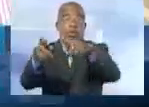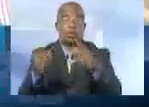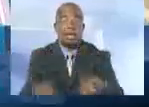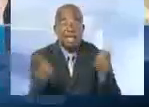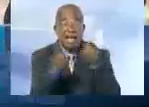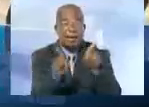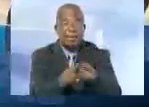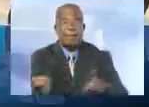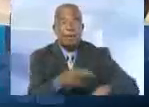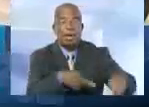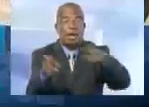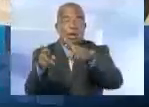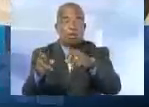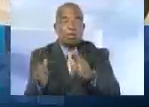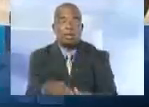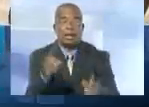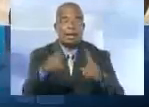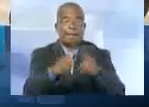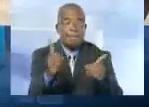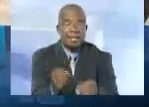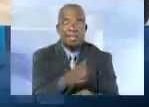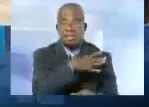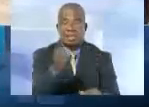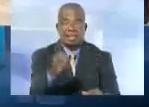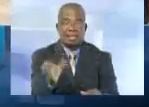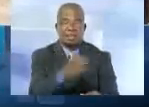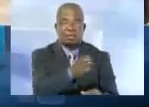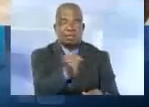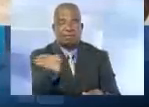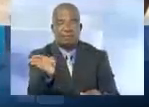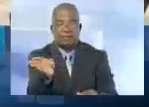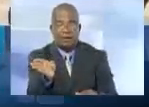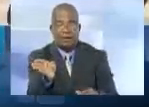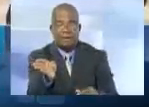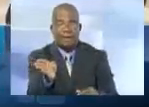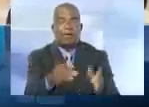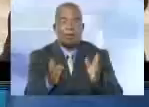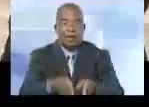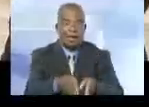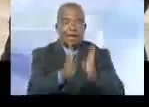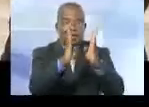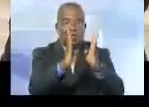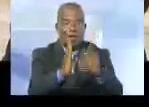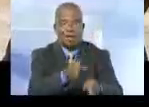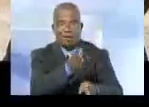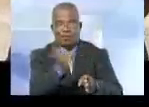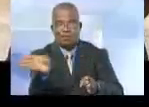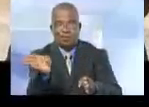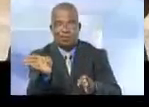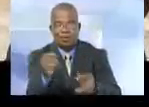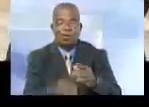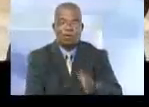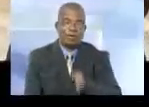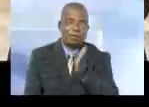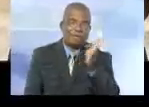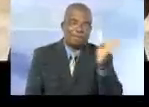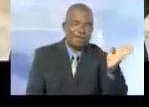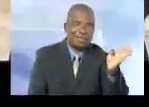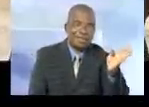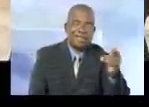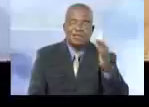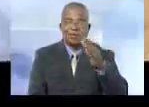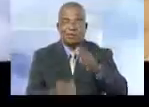avec les forces de sécurité de sorte que les populations ou les usagers puissent être orientés et qu'on puisse